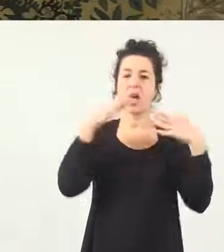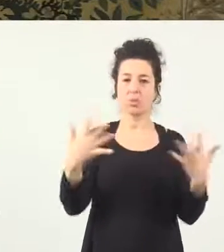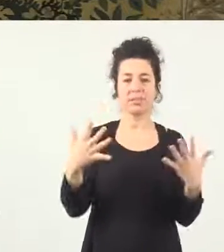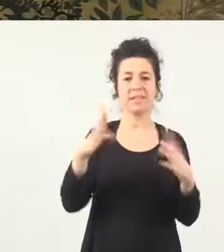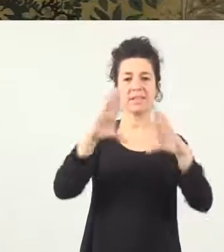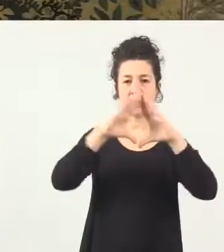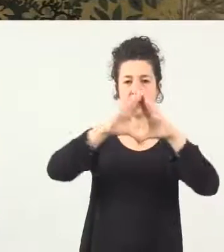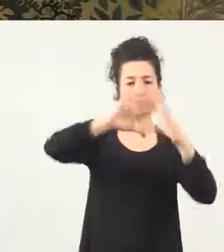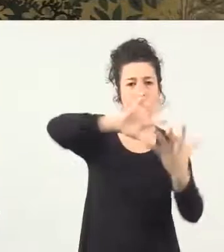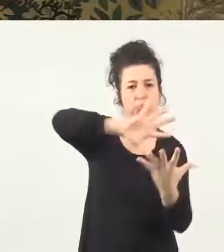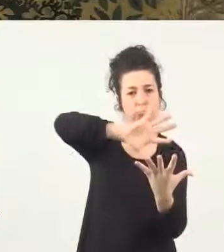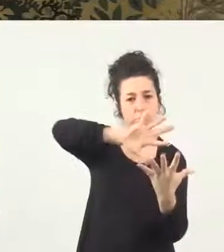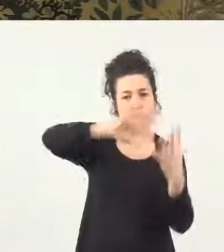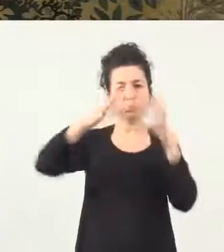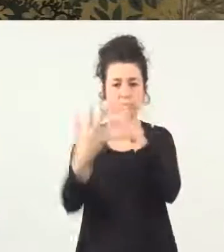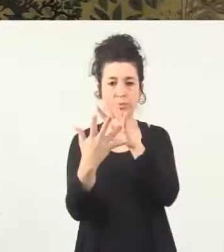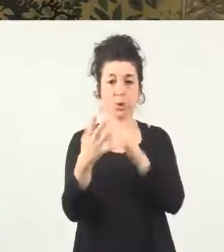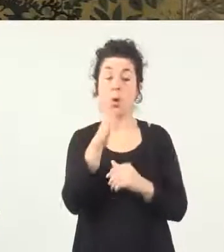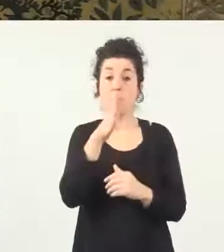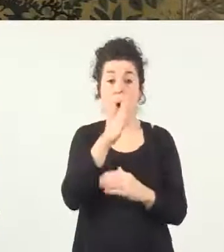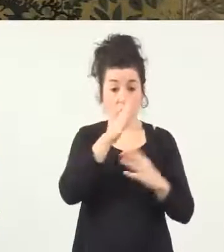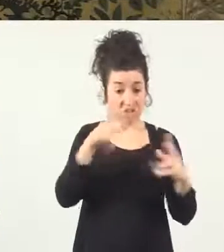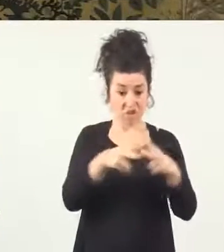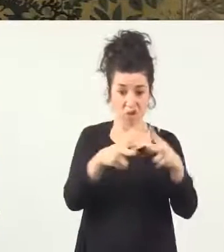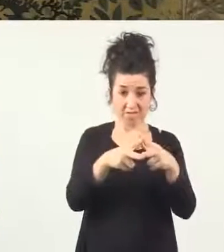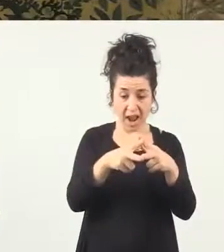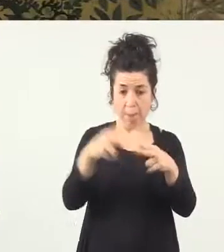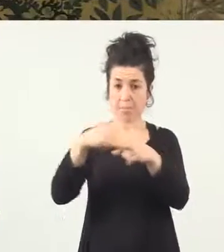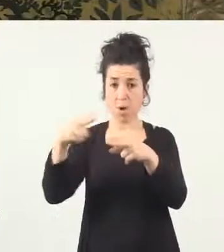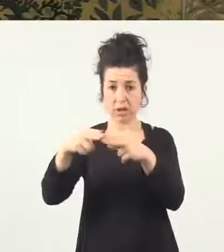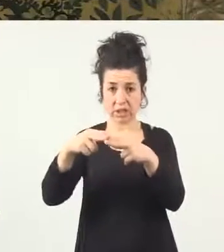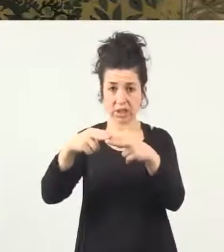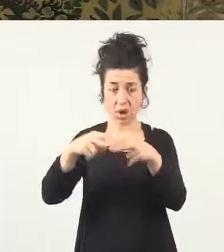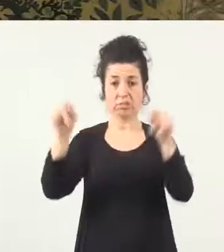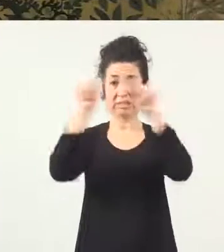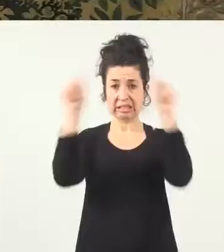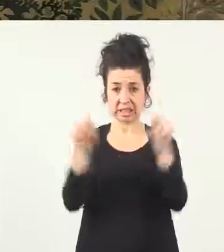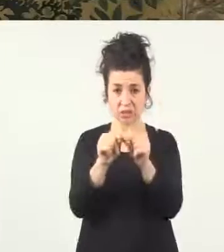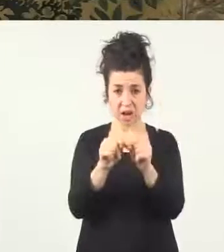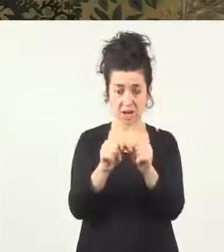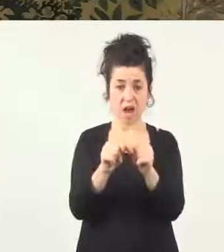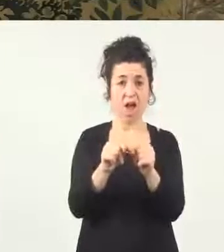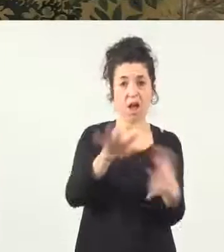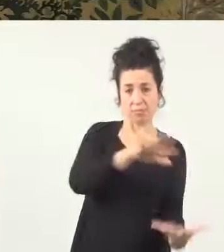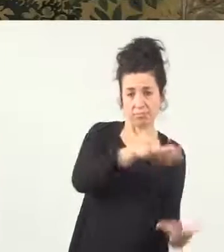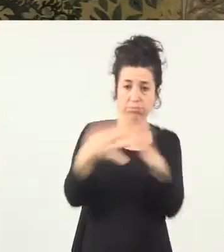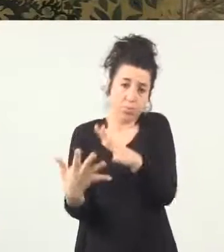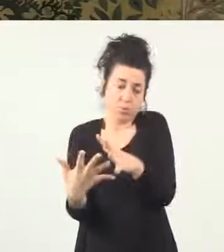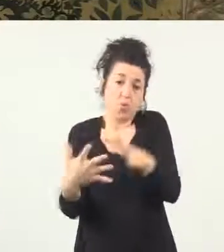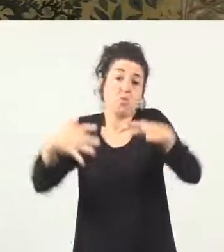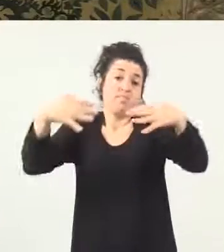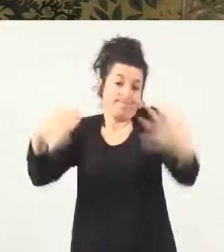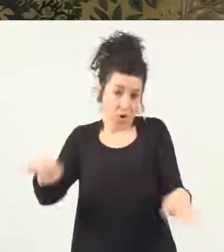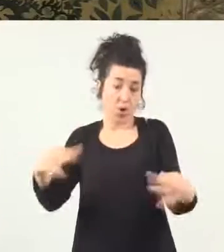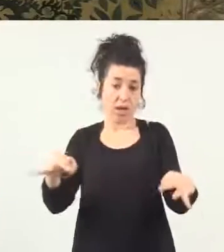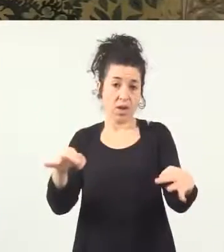feminismoan. Trantzizio batean gaude sozialki, politikoki ere, euskal gizartean, eta bueno, logikoa da bebai feminismoa trantzizio